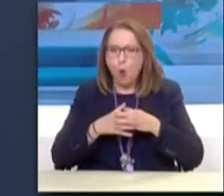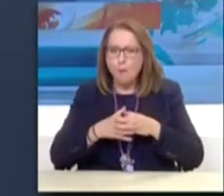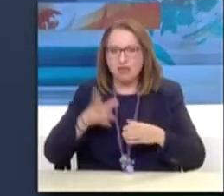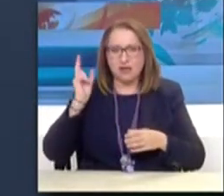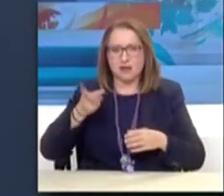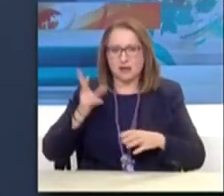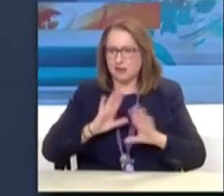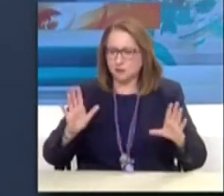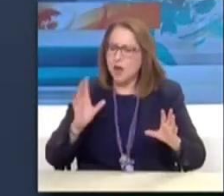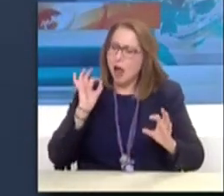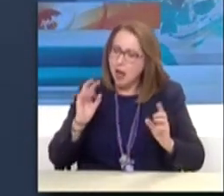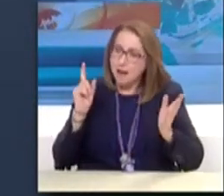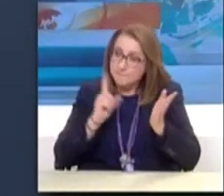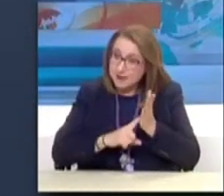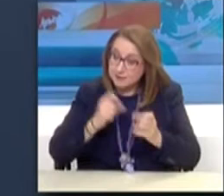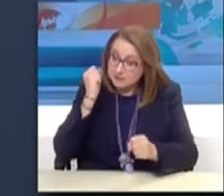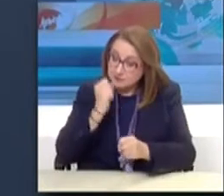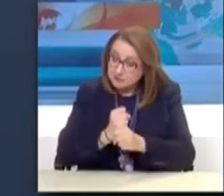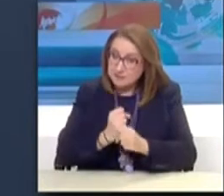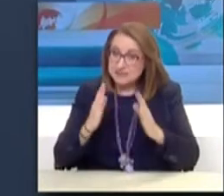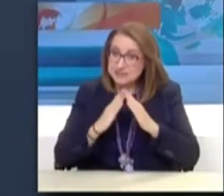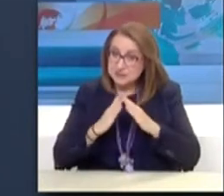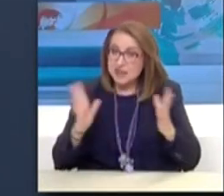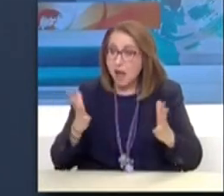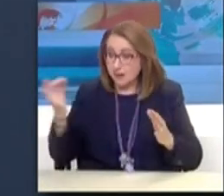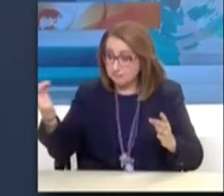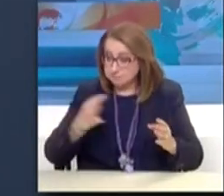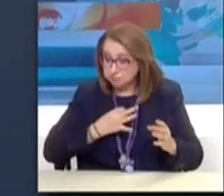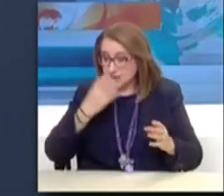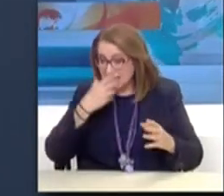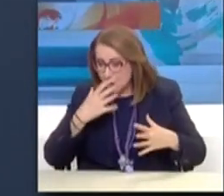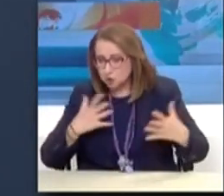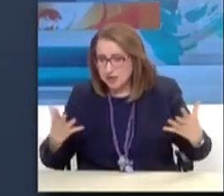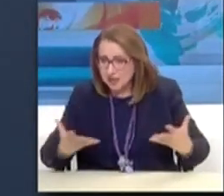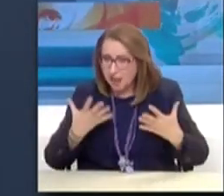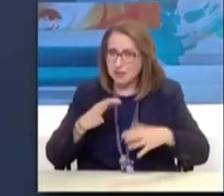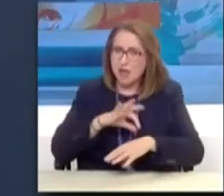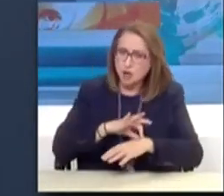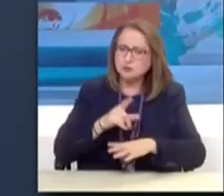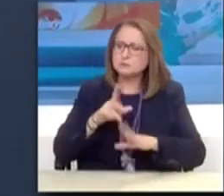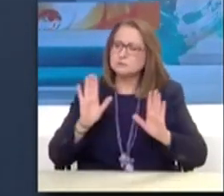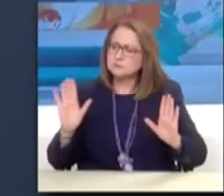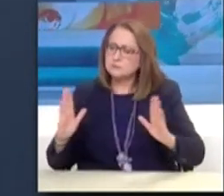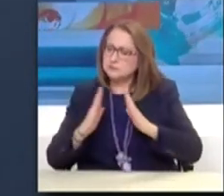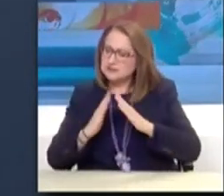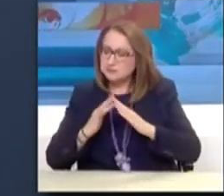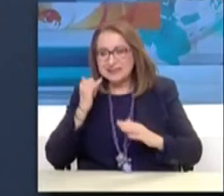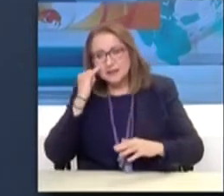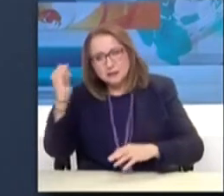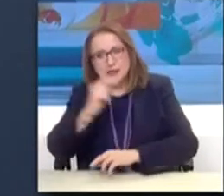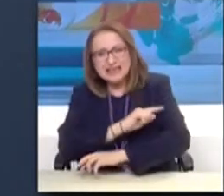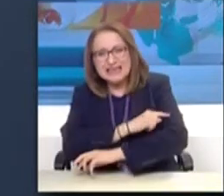να παραμένουν σπίτι τους με ήπια συμπτώματα ίωσης, πάντα βέβαια σε συνεννόηση και στενή παρακολούθηση με το